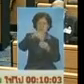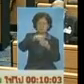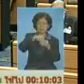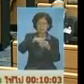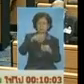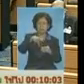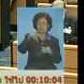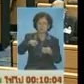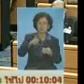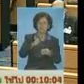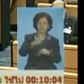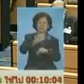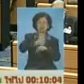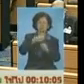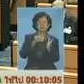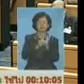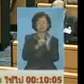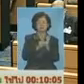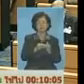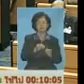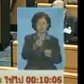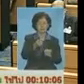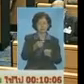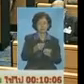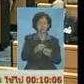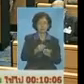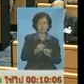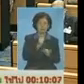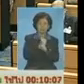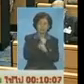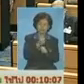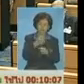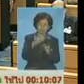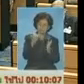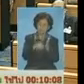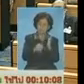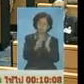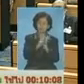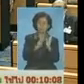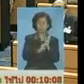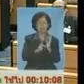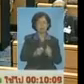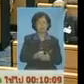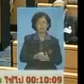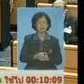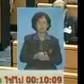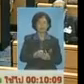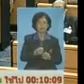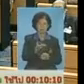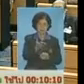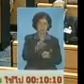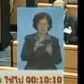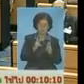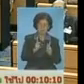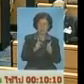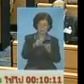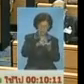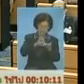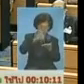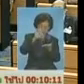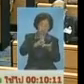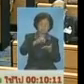ถ้าตามที่ท่านเฉลิมบอกนะครับว่าการประกวดราคาไม่ชอบด้วยกฎหมายนะครับผิดกฎหมายแล้วท่านยังกล้าที่จะลงน